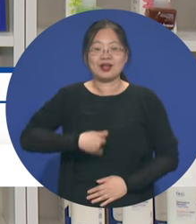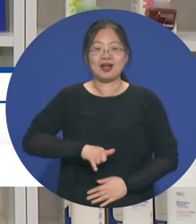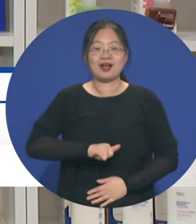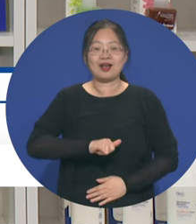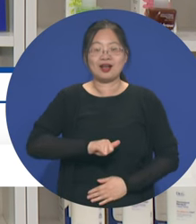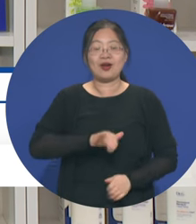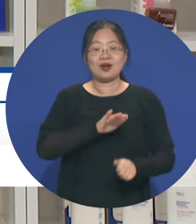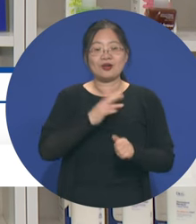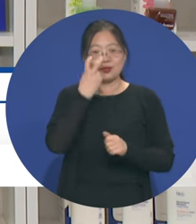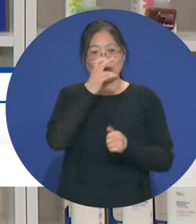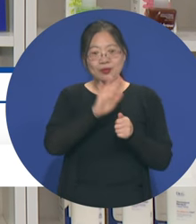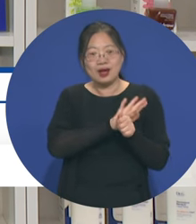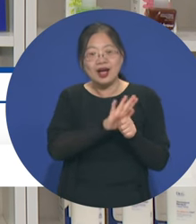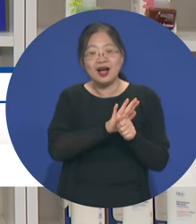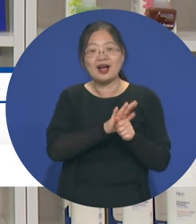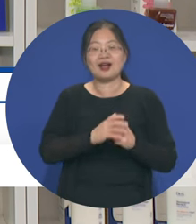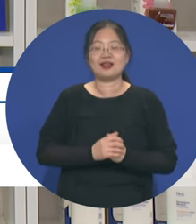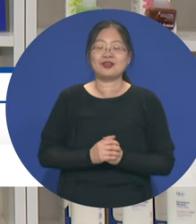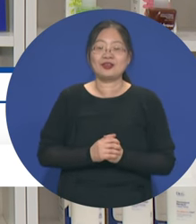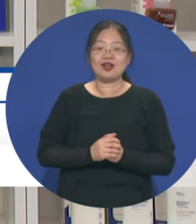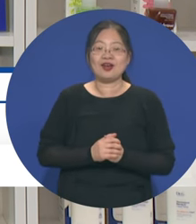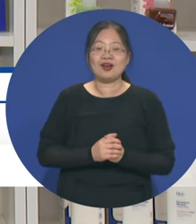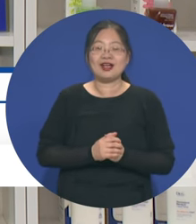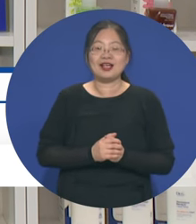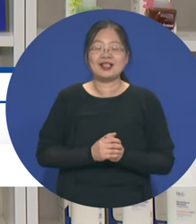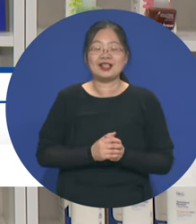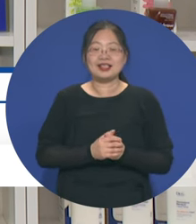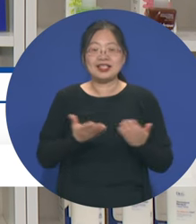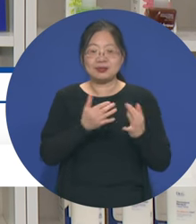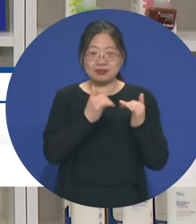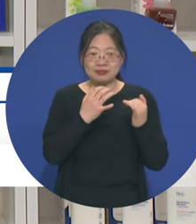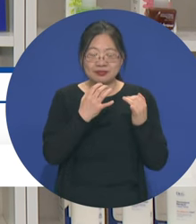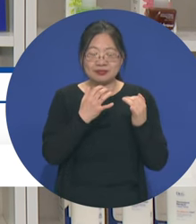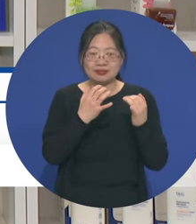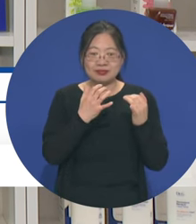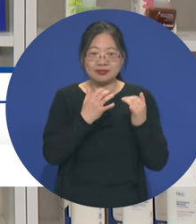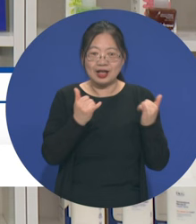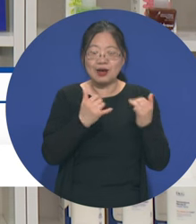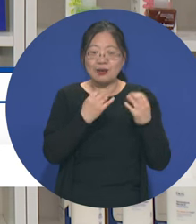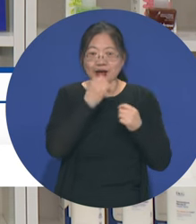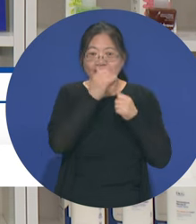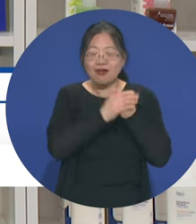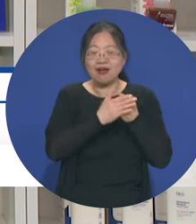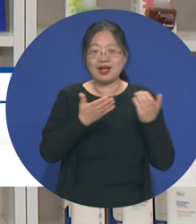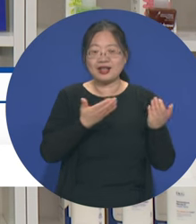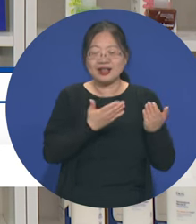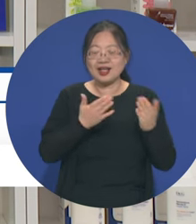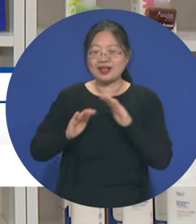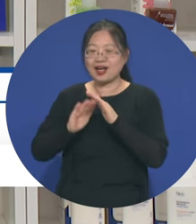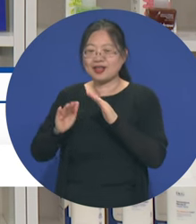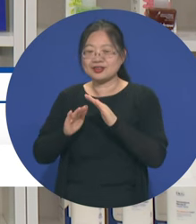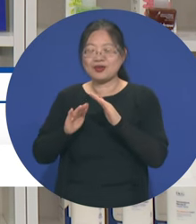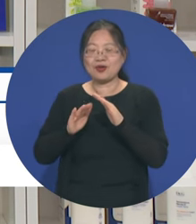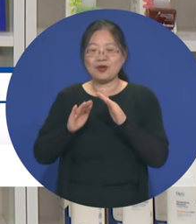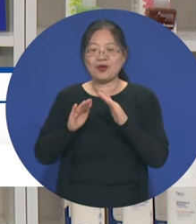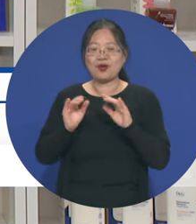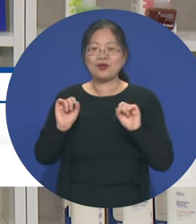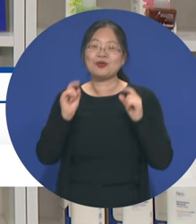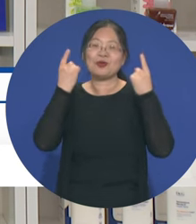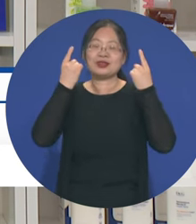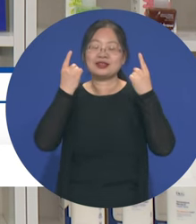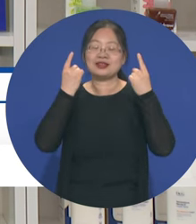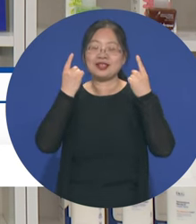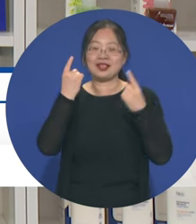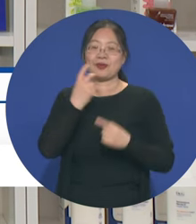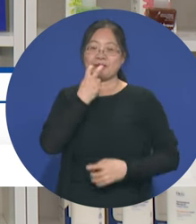구성원들이 많다 보니까 그 구성원들이 어 일과 가정 생활을 병행할 수 있는 그런 제도를